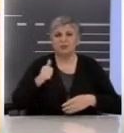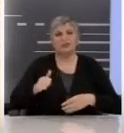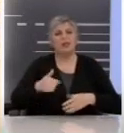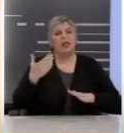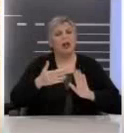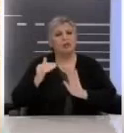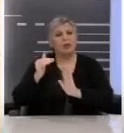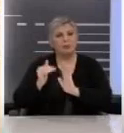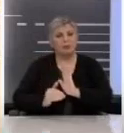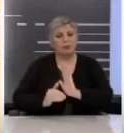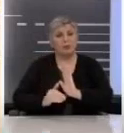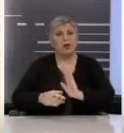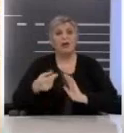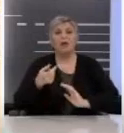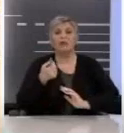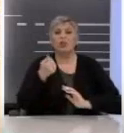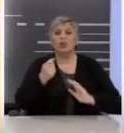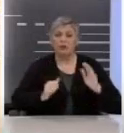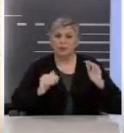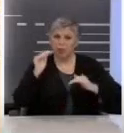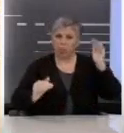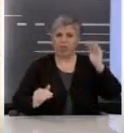Η οικονομική ανισότητα θα μειωθεί.